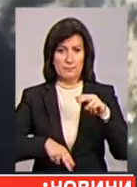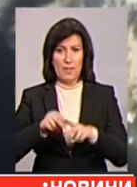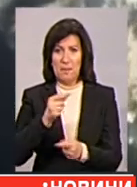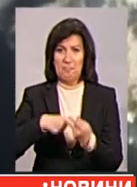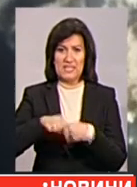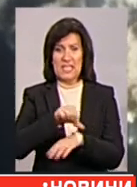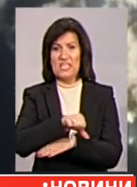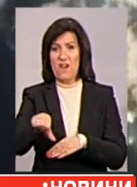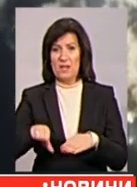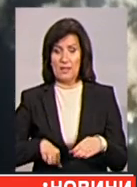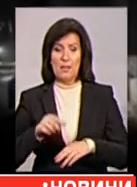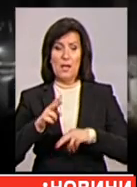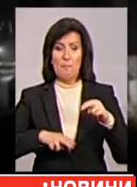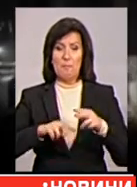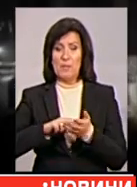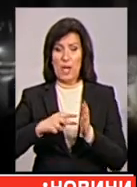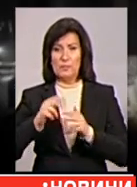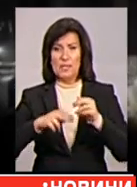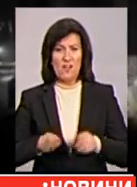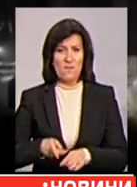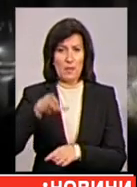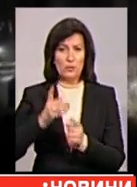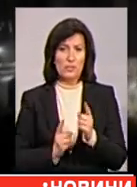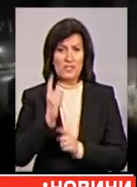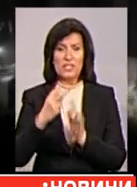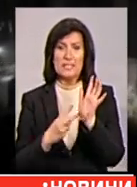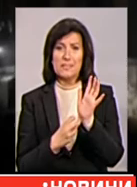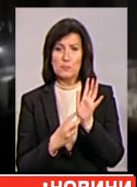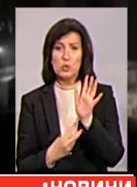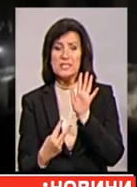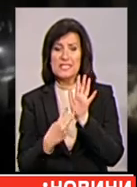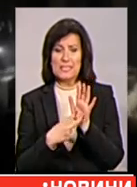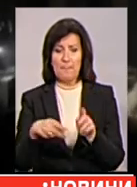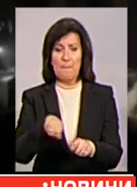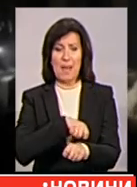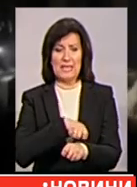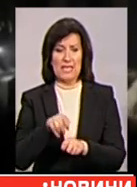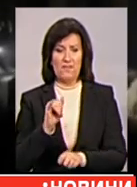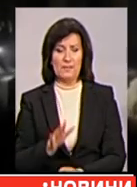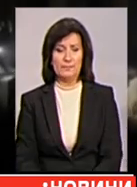бізнес-квартал. Зокрема, планують звести хмарочос заввишки 707 метрів.